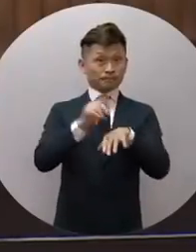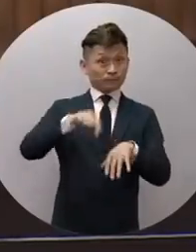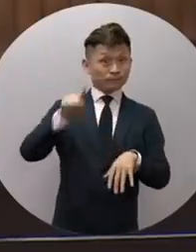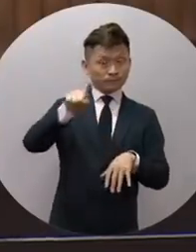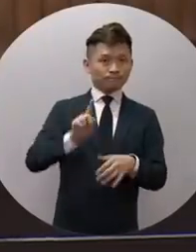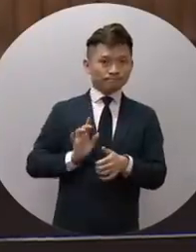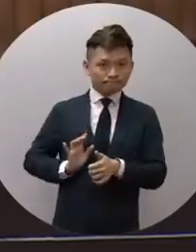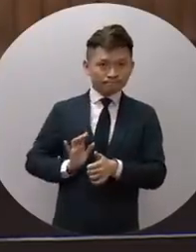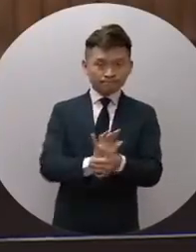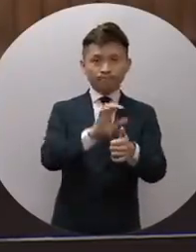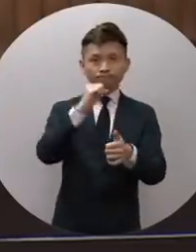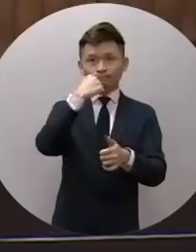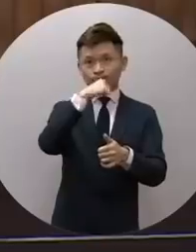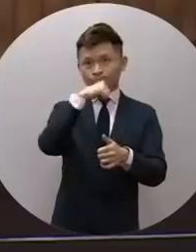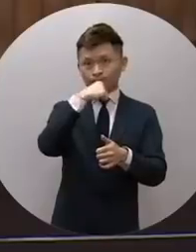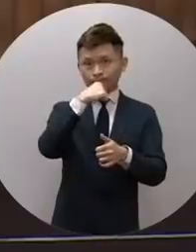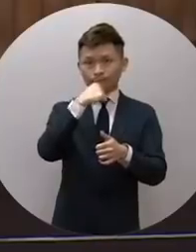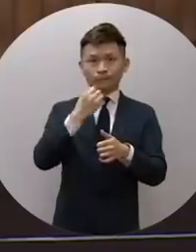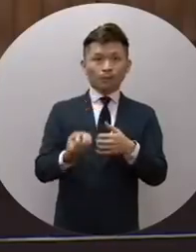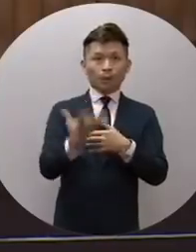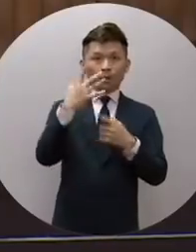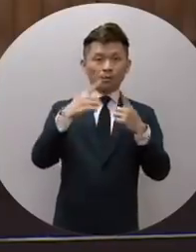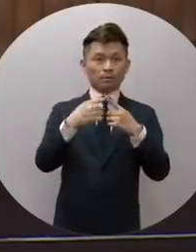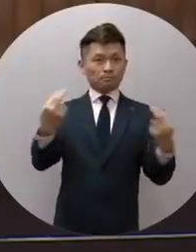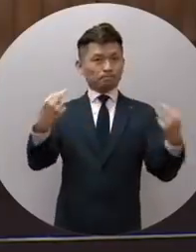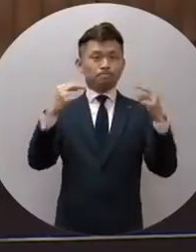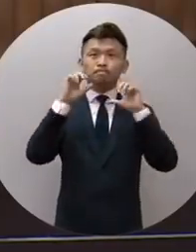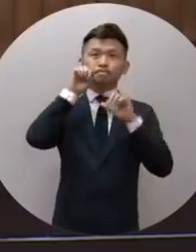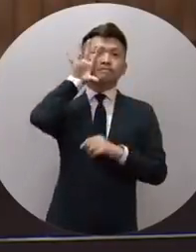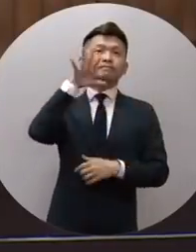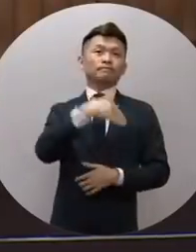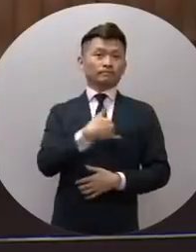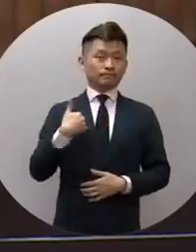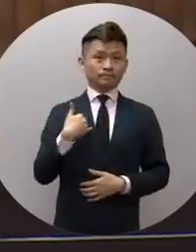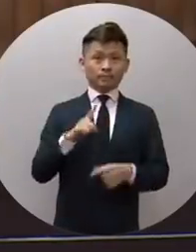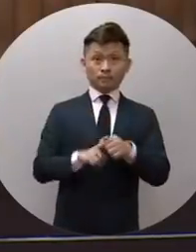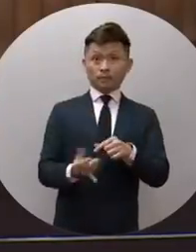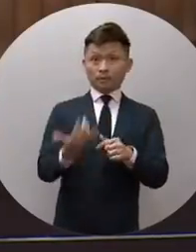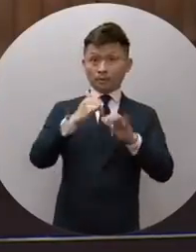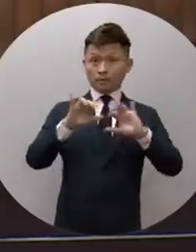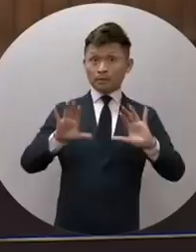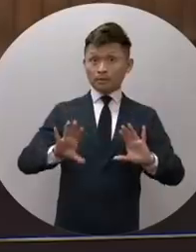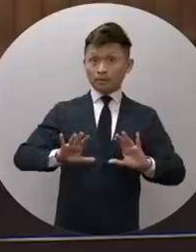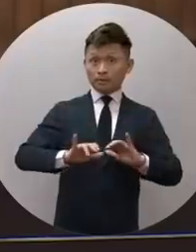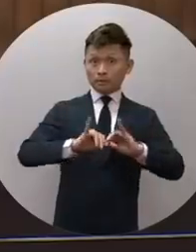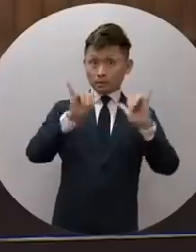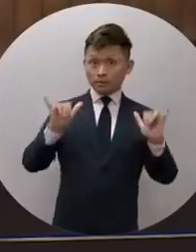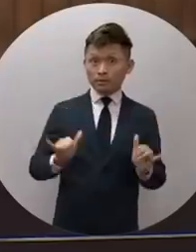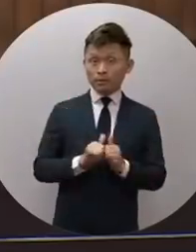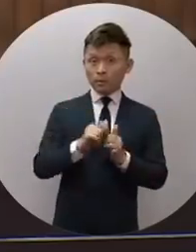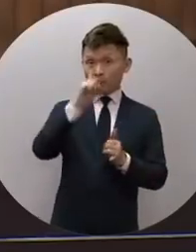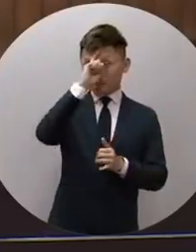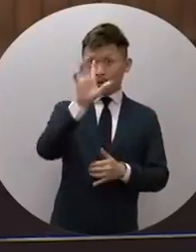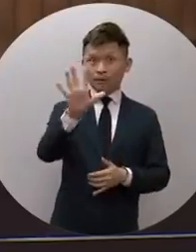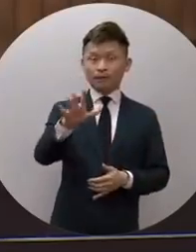湾成为世界华人圈的骄傲，也是中华民族未来的愿望的希望。因